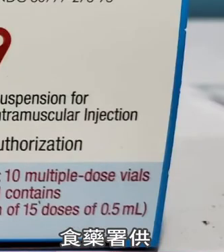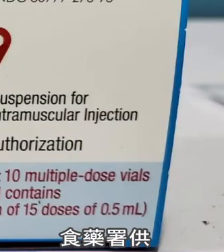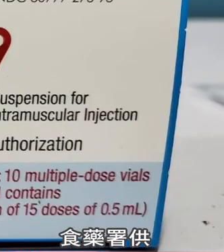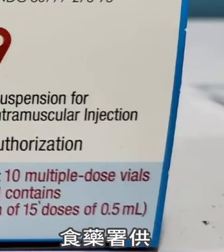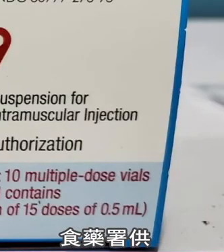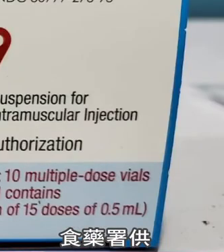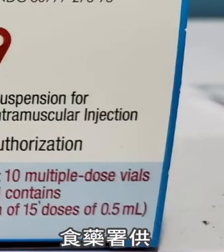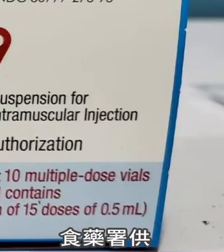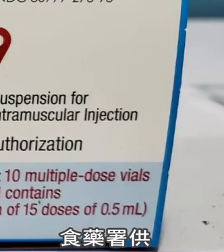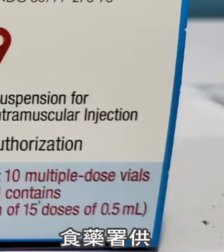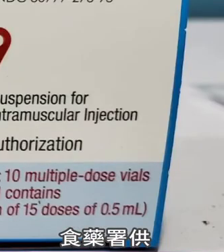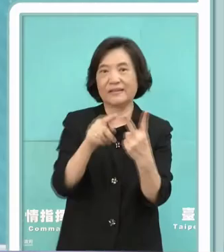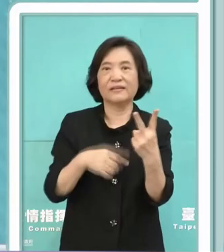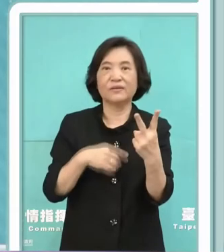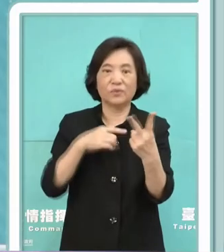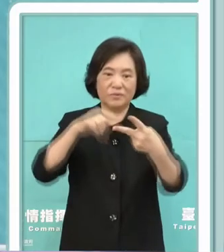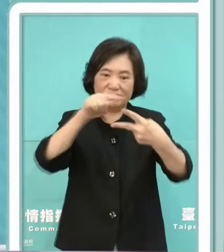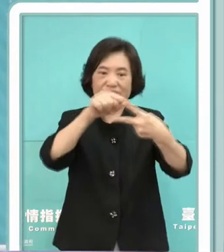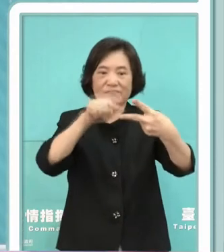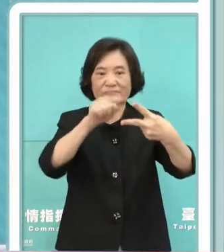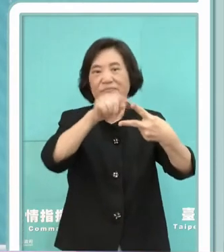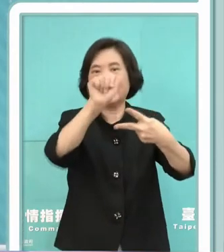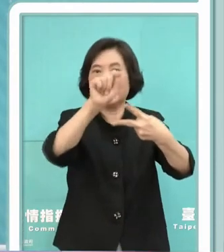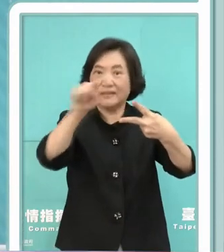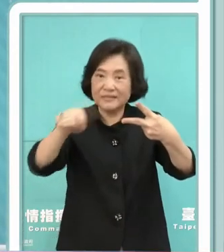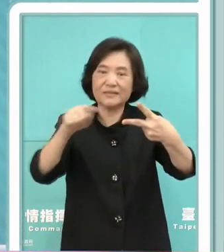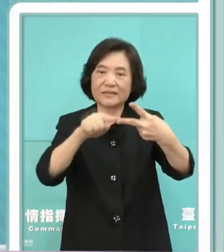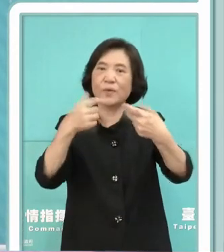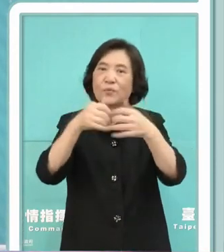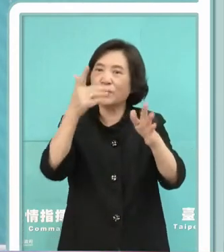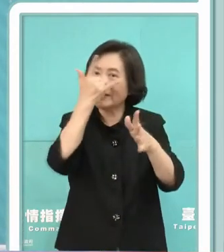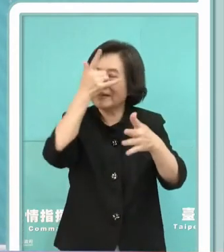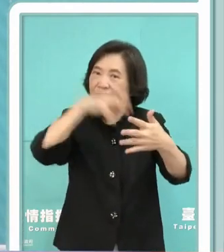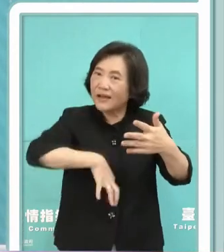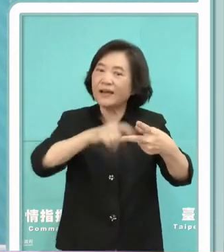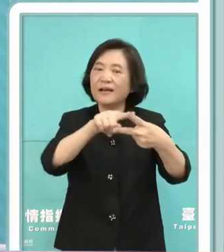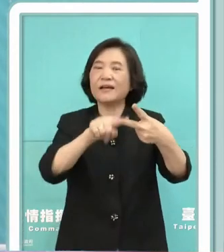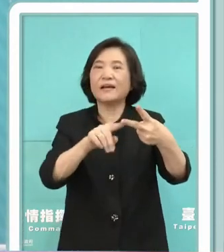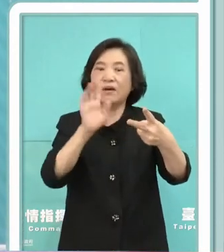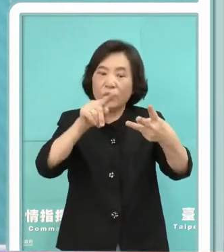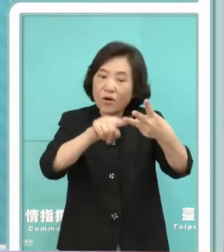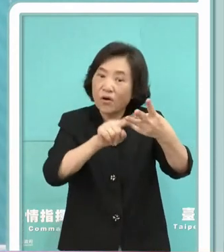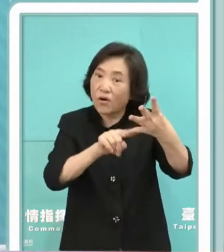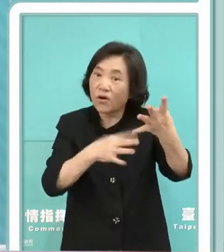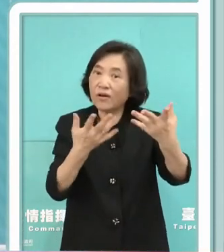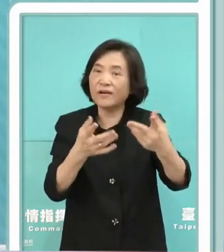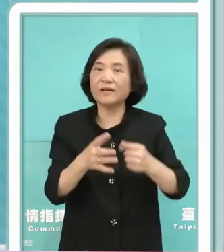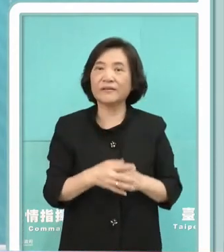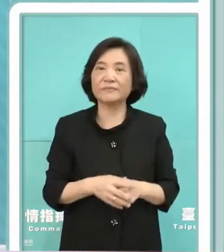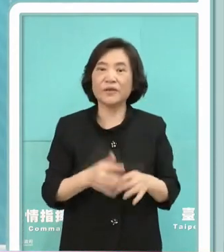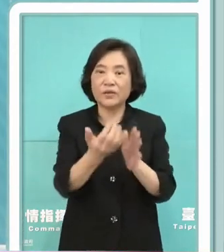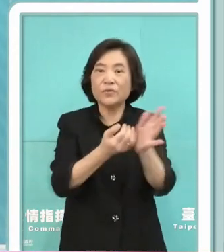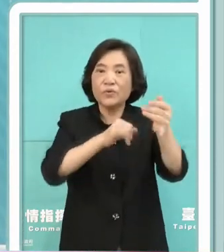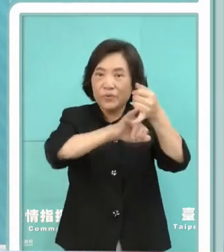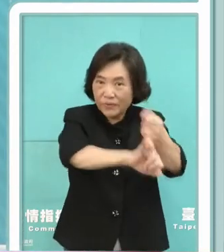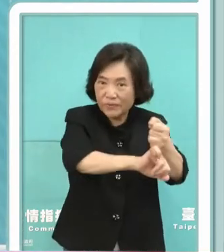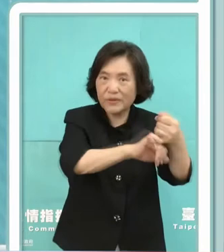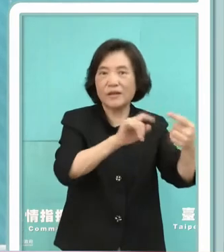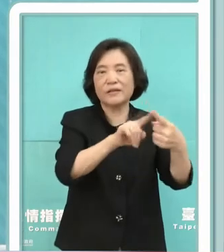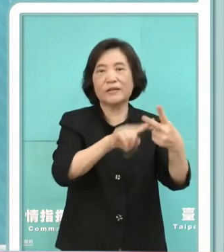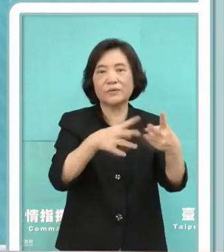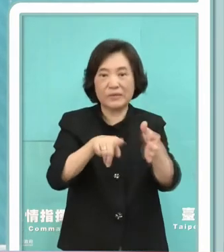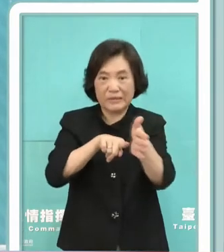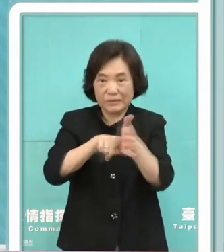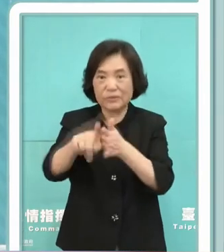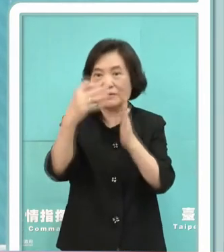时上的话，我们当然一定会标示清楚。也就是说，接下来不管是预约也好，或者是我们专